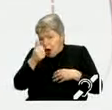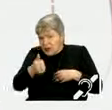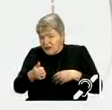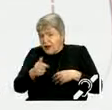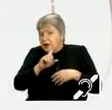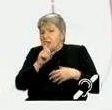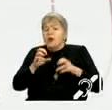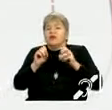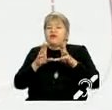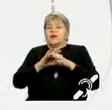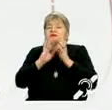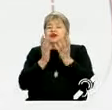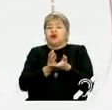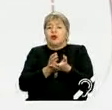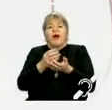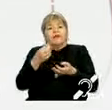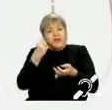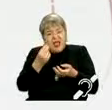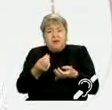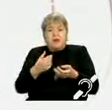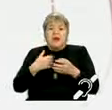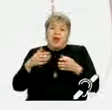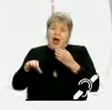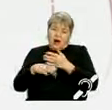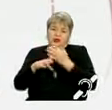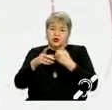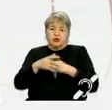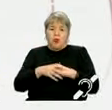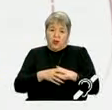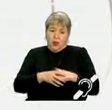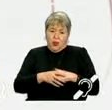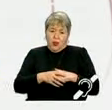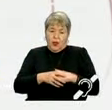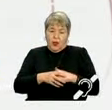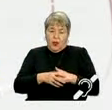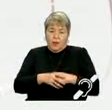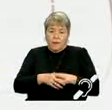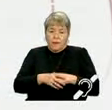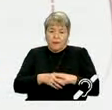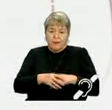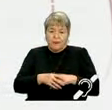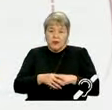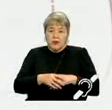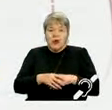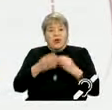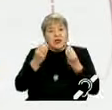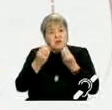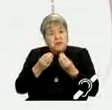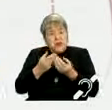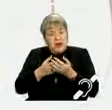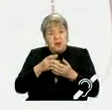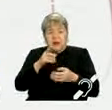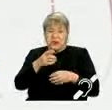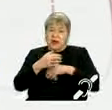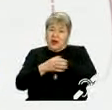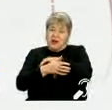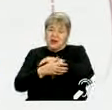informațiile, spun că demersul este binevenit. Am auzit la televizor că mă-i privesc. Zbune, pentru noi care, uite, ce fac